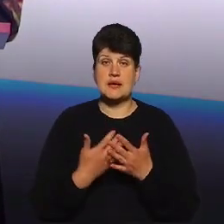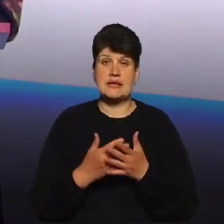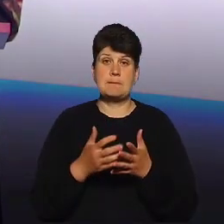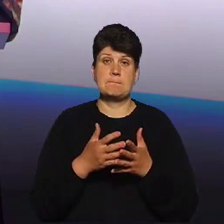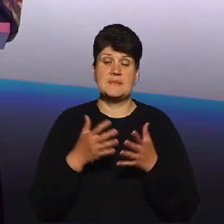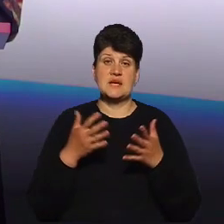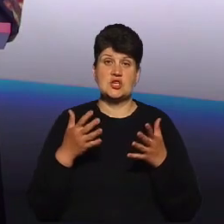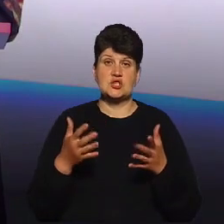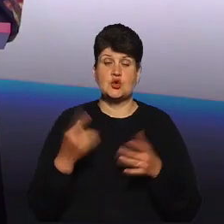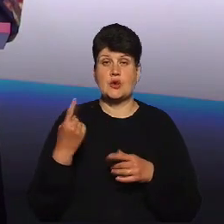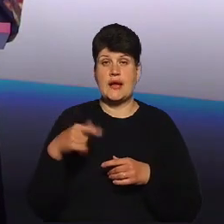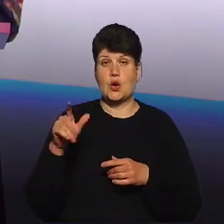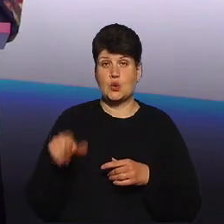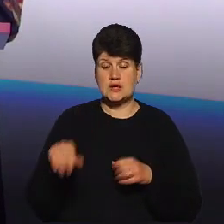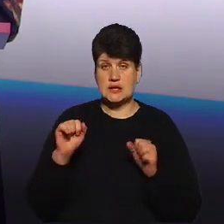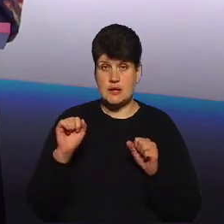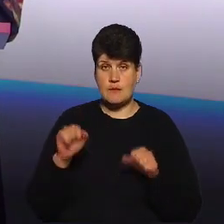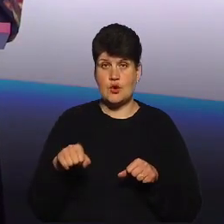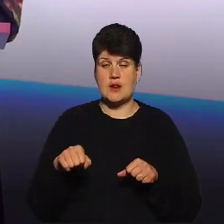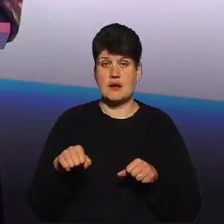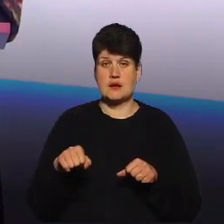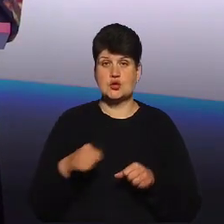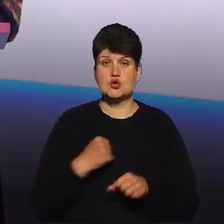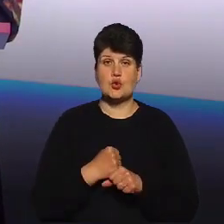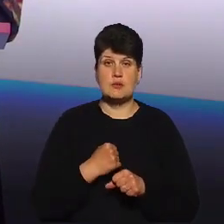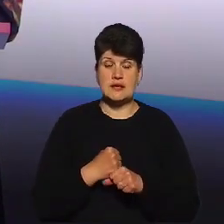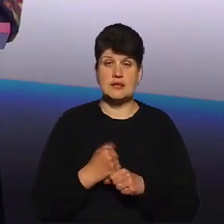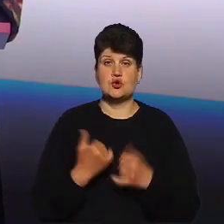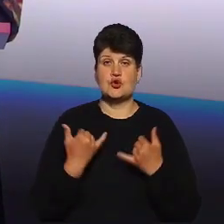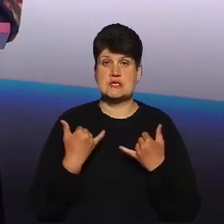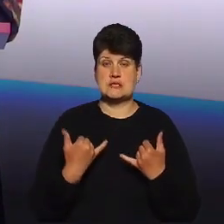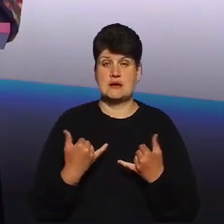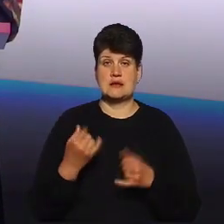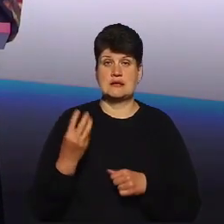людина могла зробити, то зараз